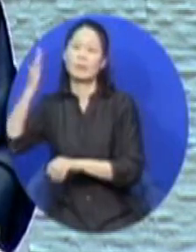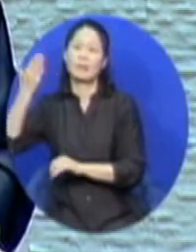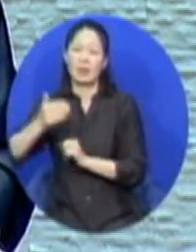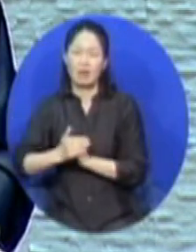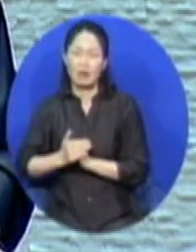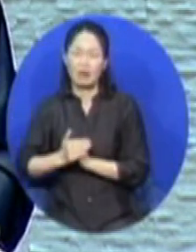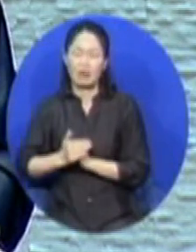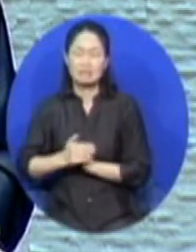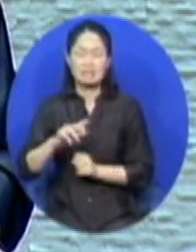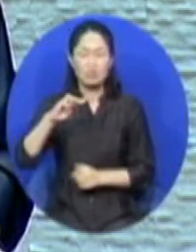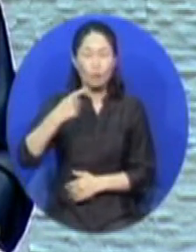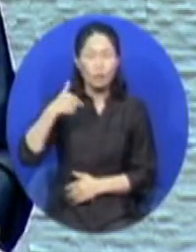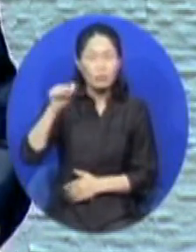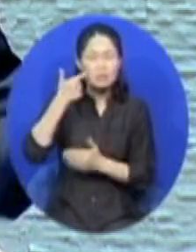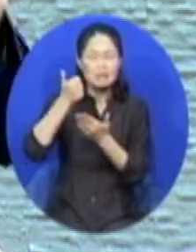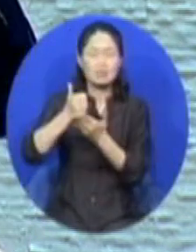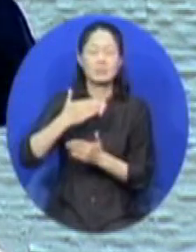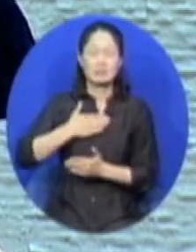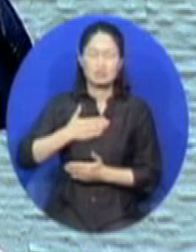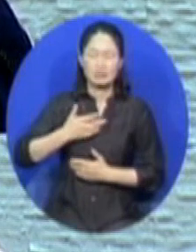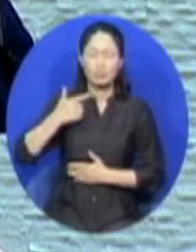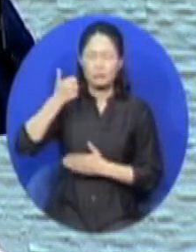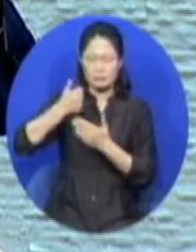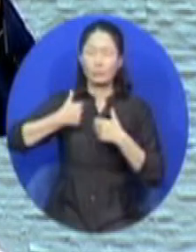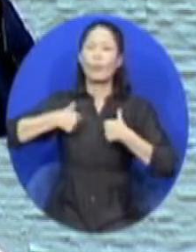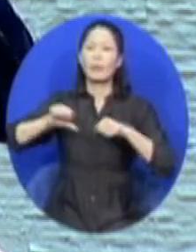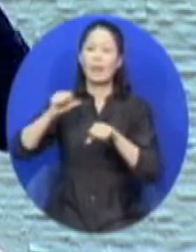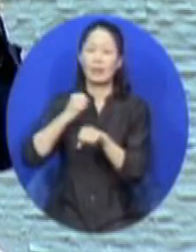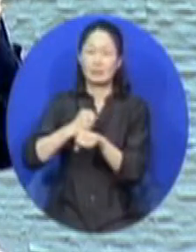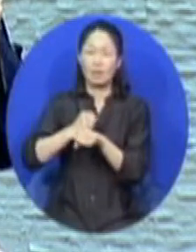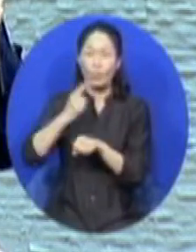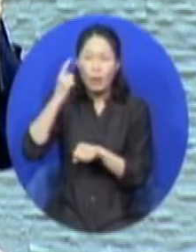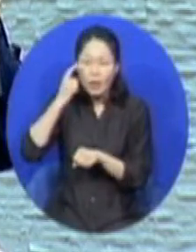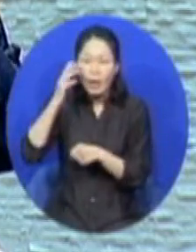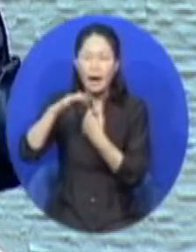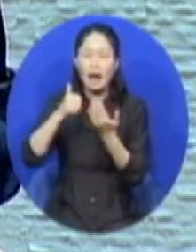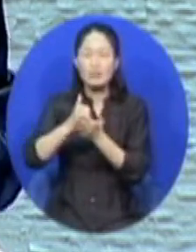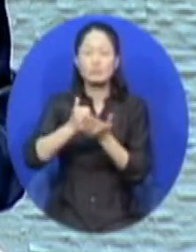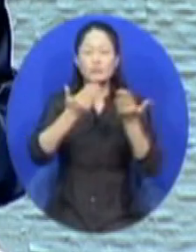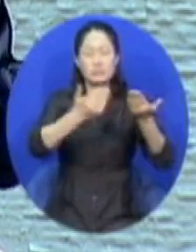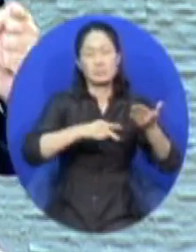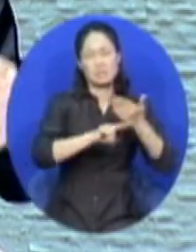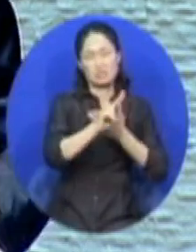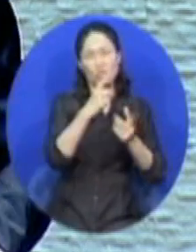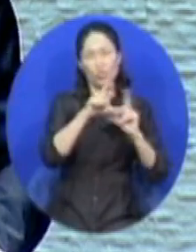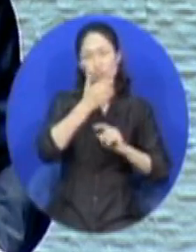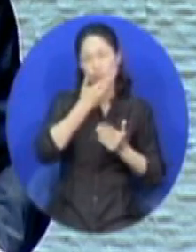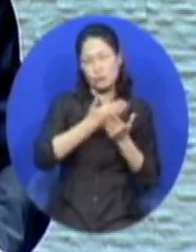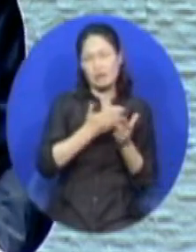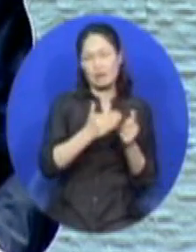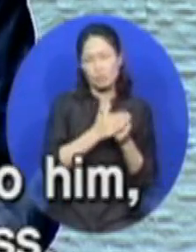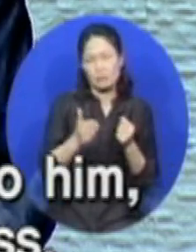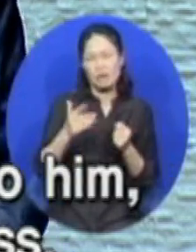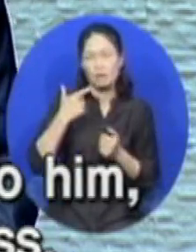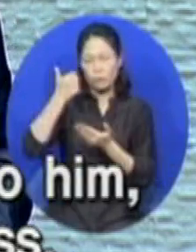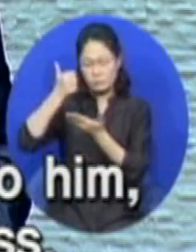족히 하겠다고 하겠어요 하나님이 주신 비전이 더 중요하니까 목사직 포기하겠다